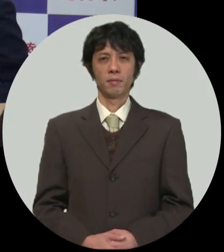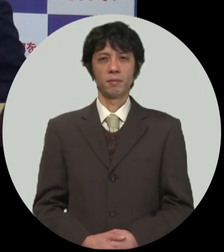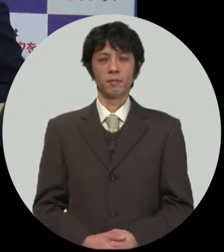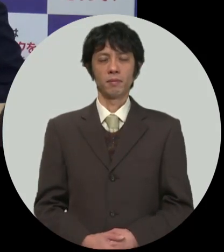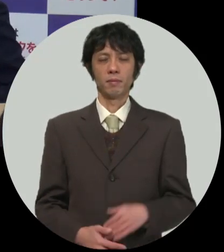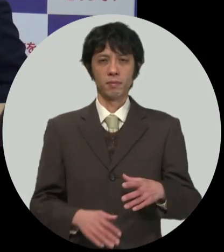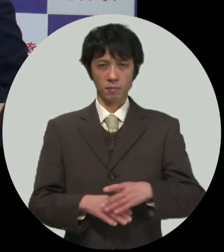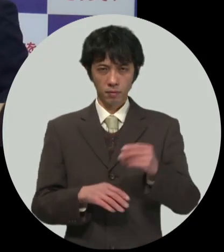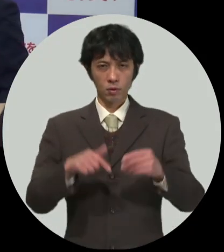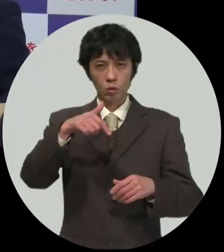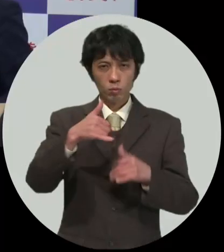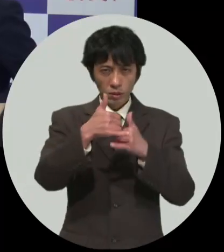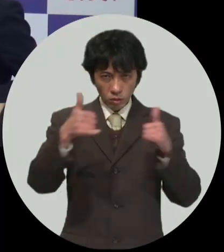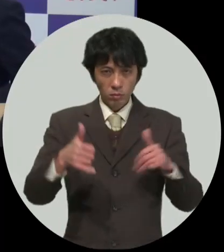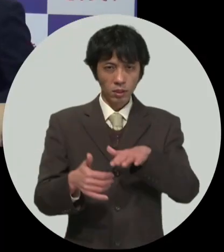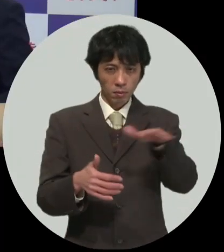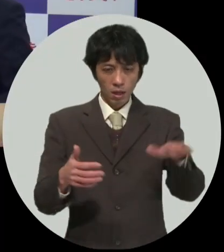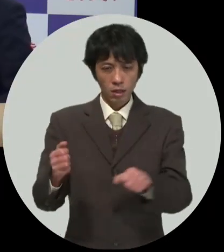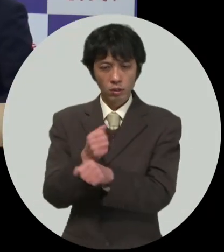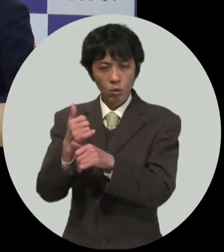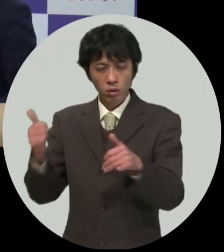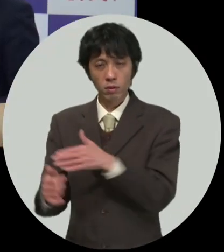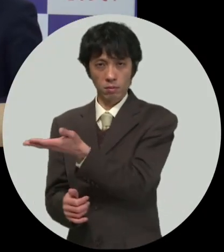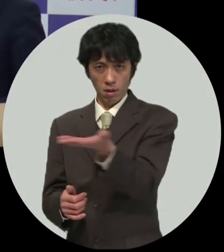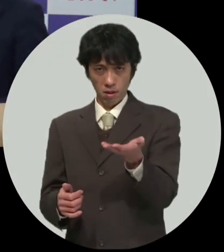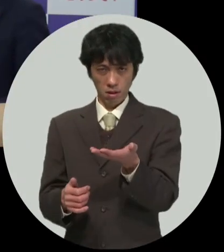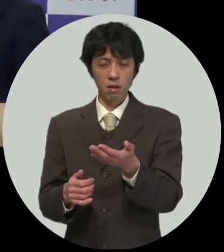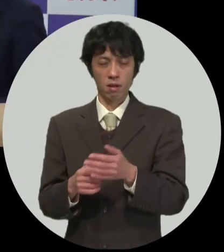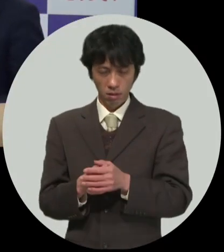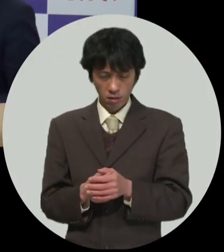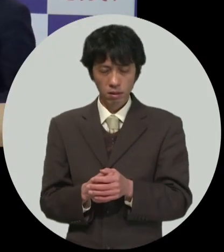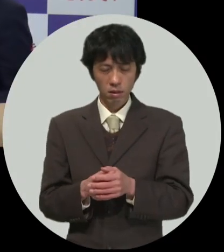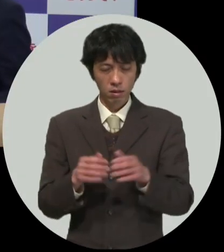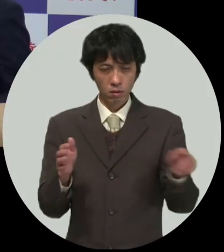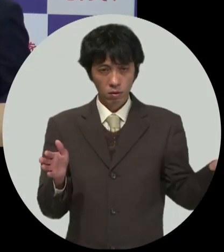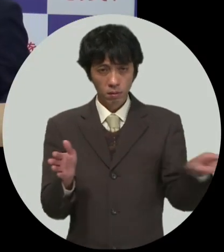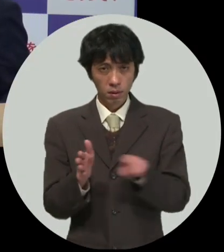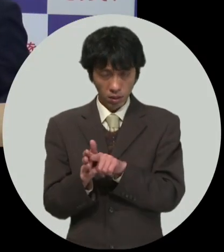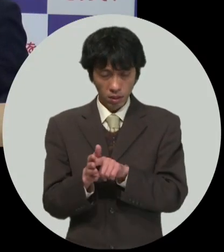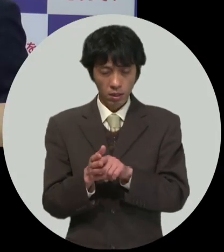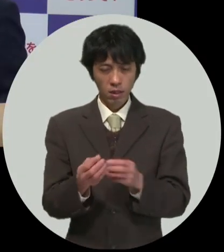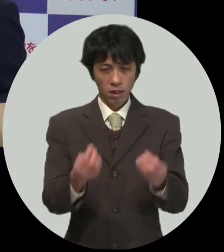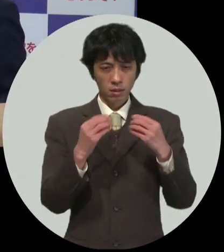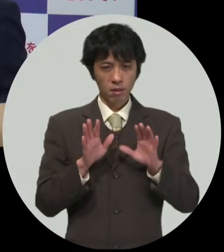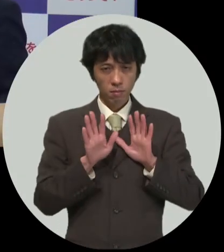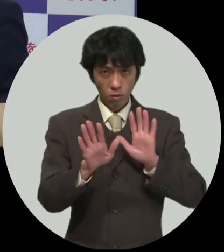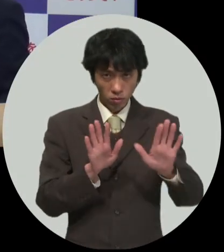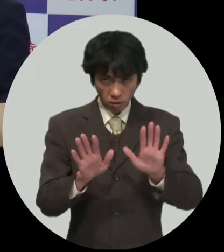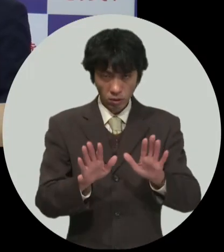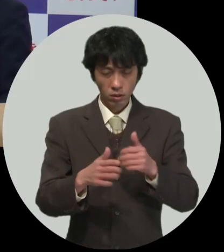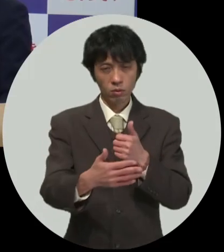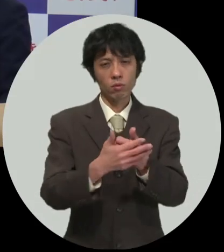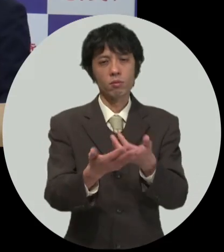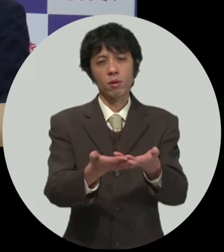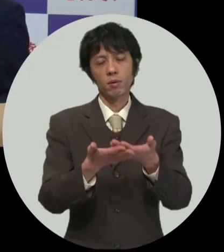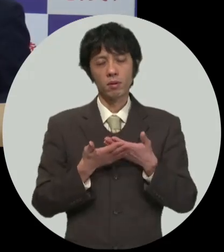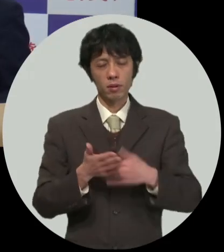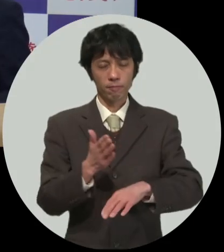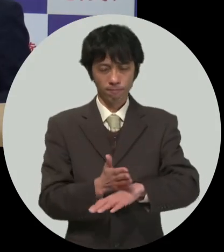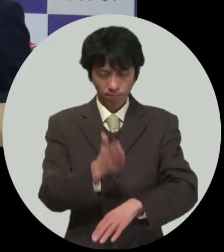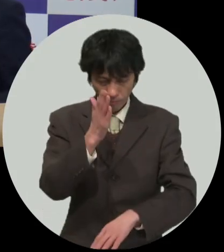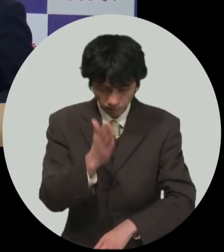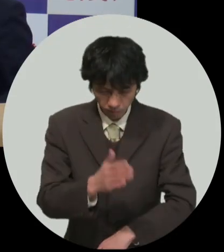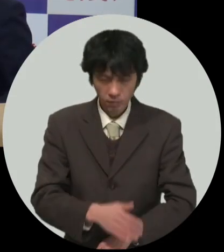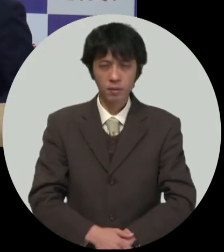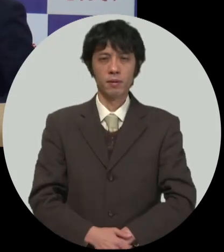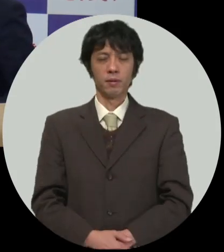まずは海の皆様、事業者の皆様には、この間感染防止の取り組みにご協力いただきまして誠